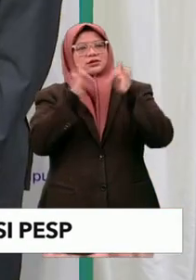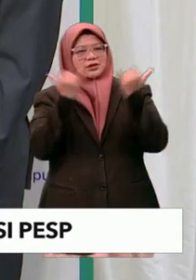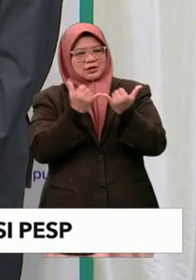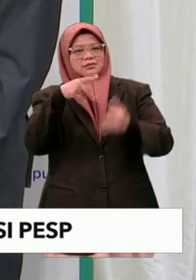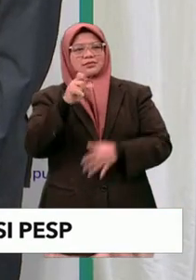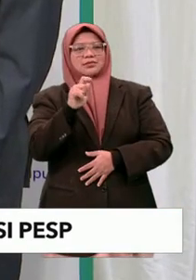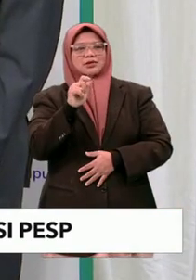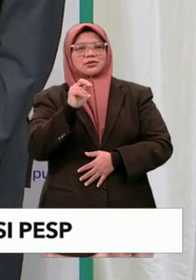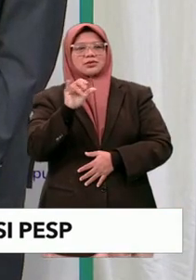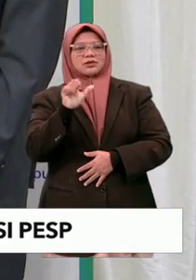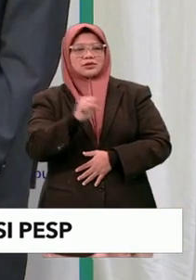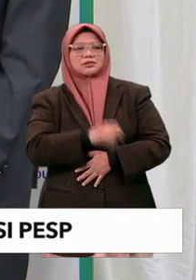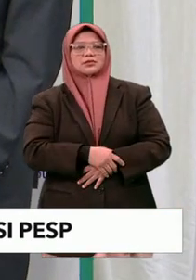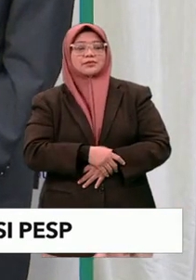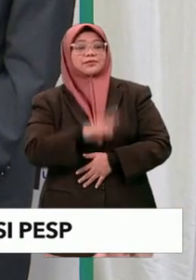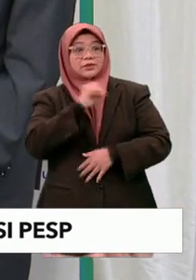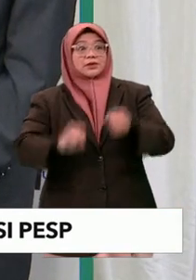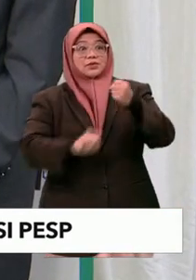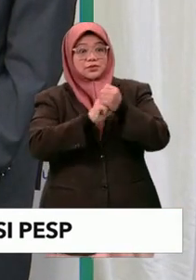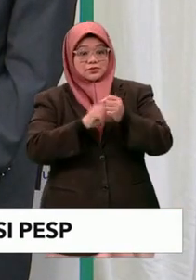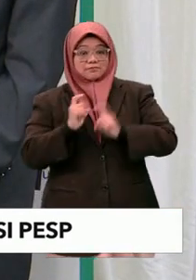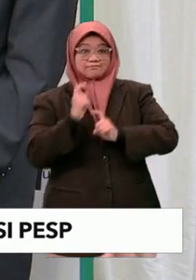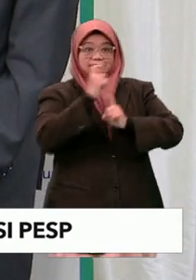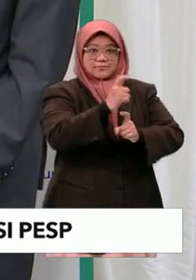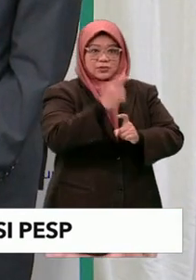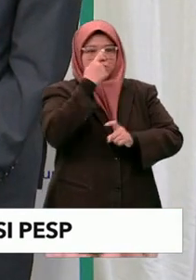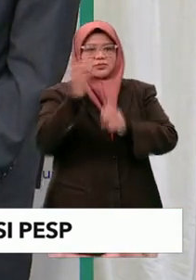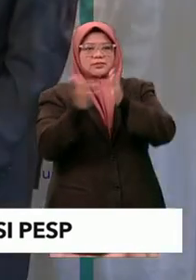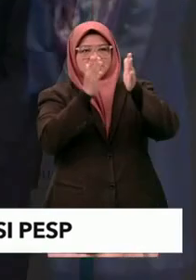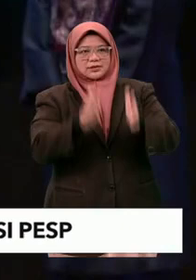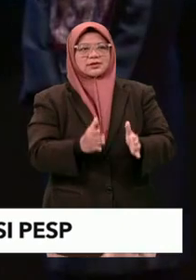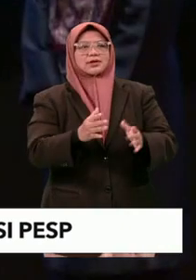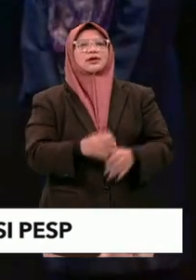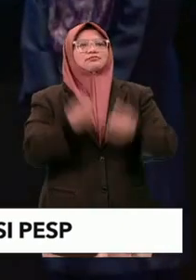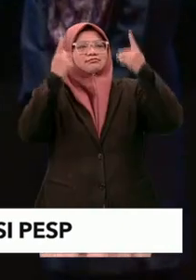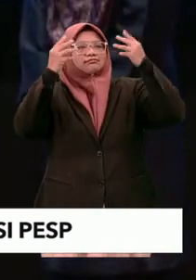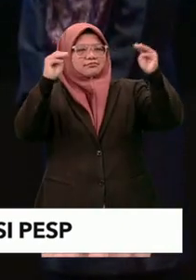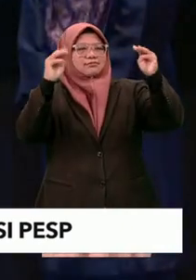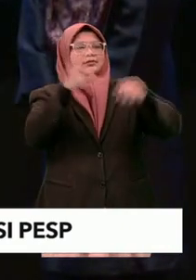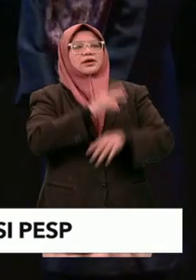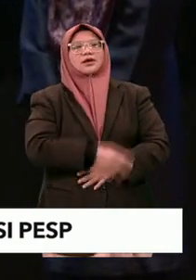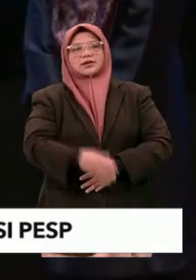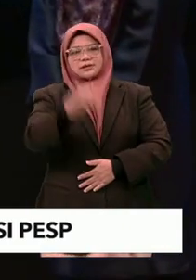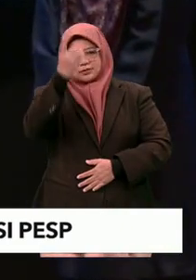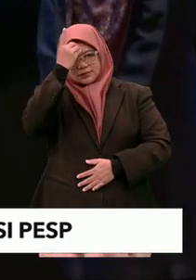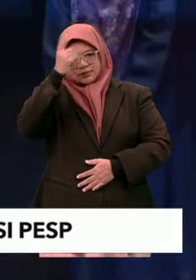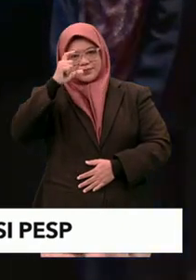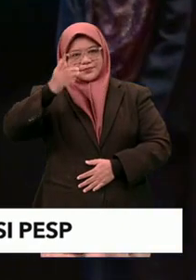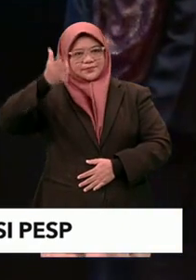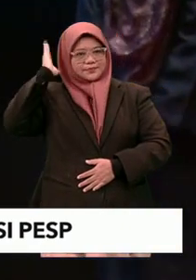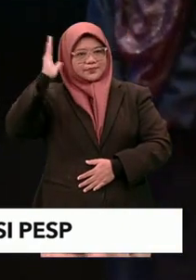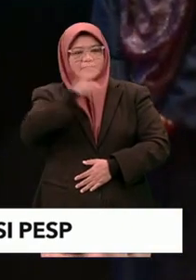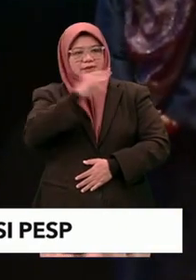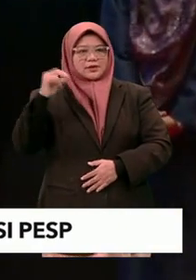Petronas. Kali ini tajaan berkenaan disampaikan kepada pelajar oleh Perdana Menteri Datuk Seri Ismail Sabri Yaakob